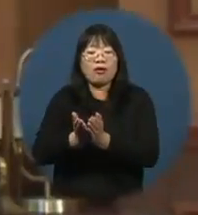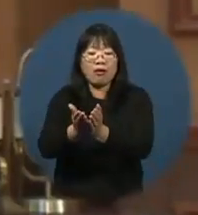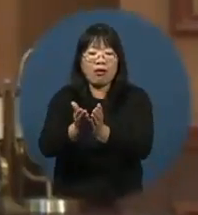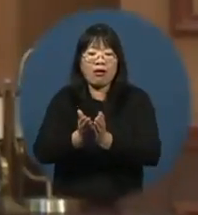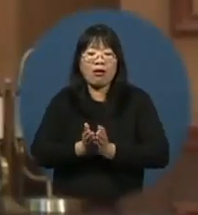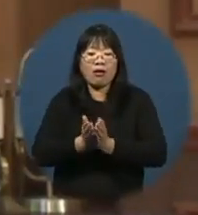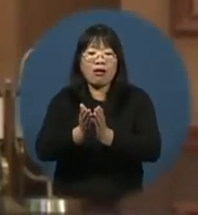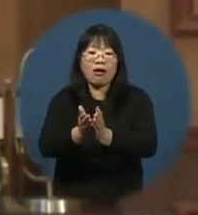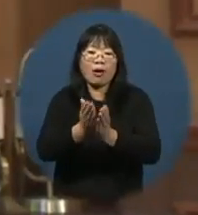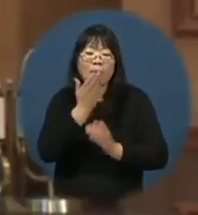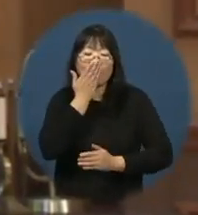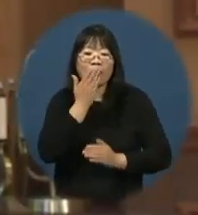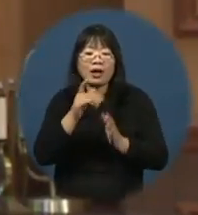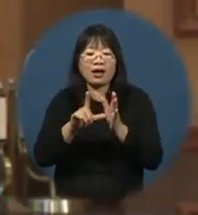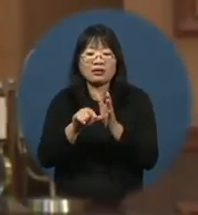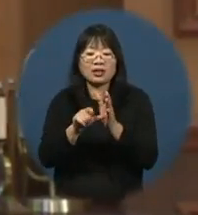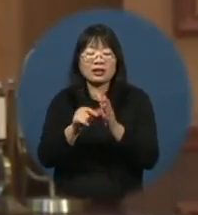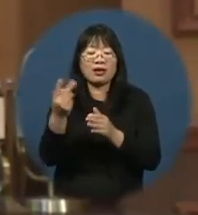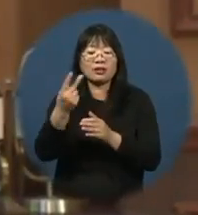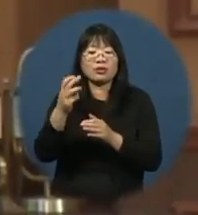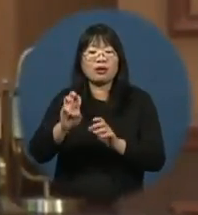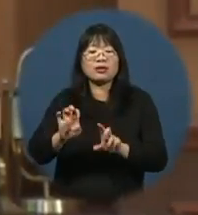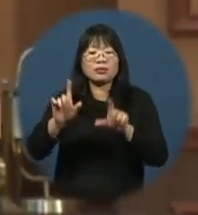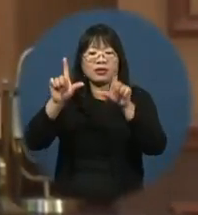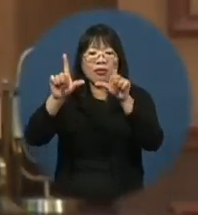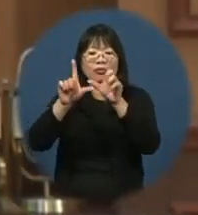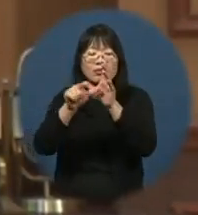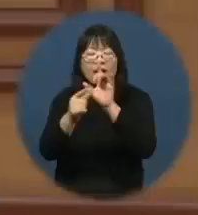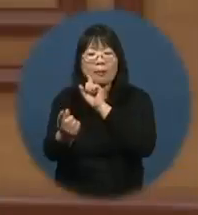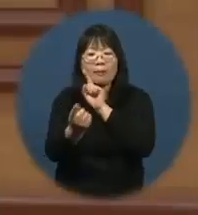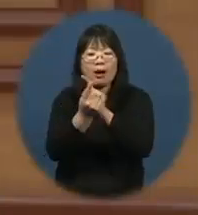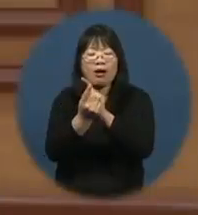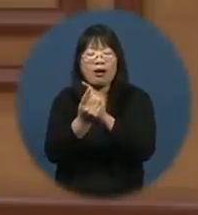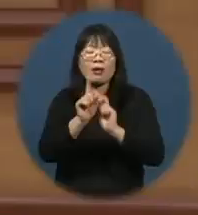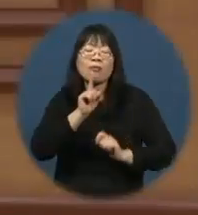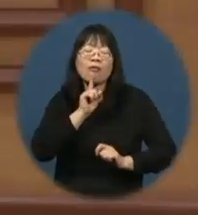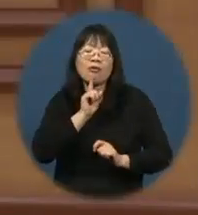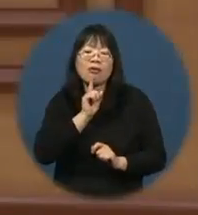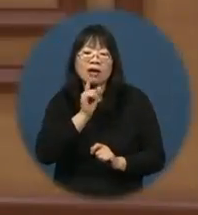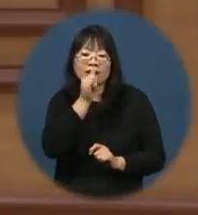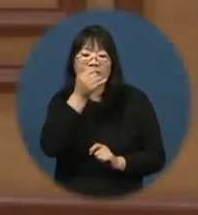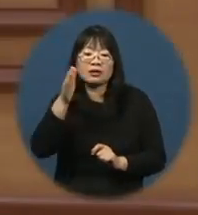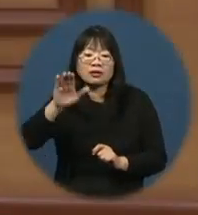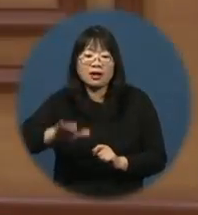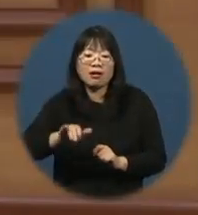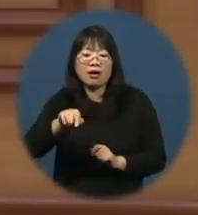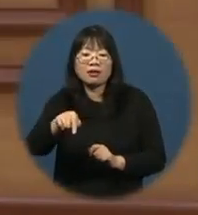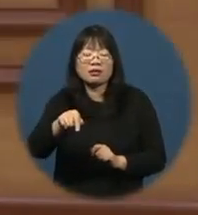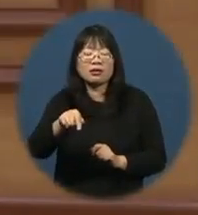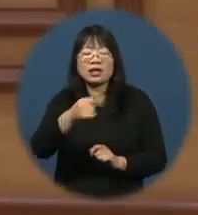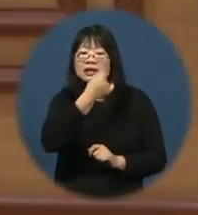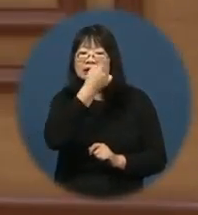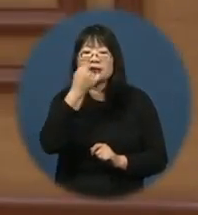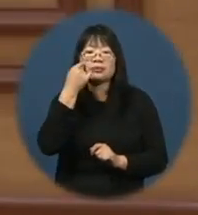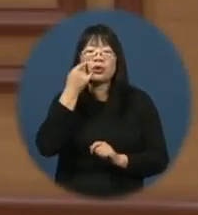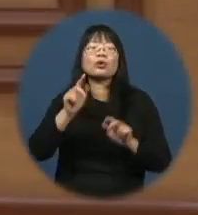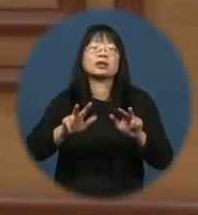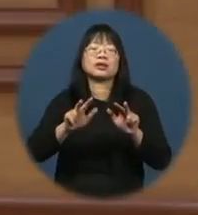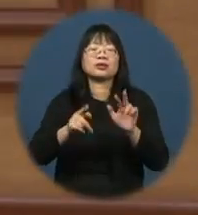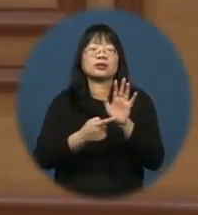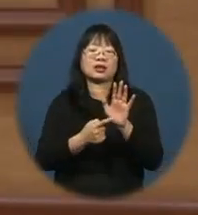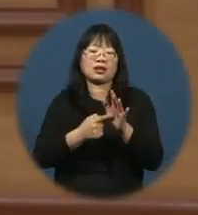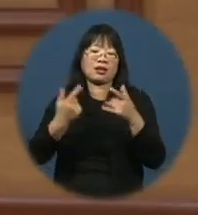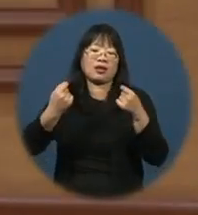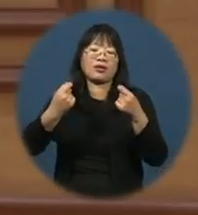시기가 2040년경에 온다고 그렇게 얘기를 하고 있는데 이런 것들이 아마도 그런 징표가 아닌가 그렇게